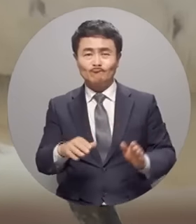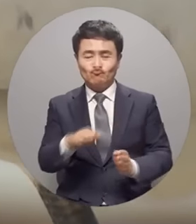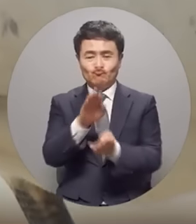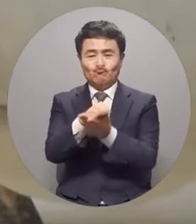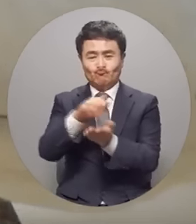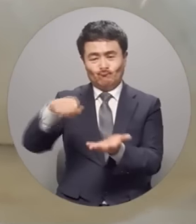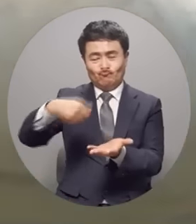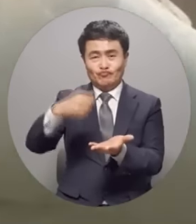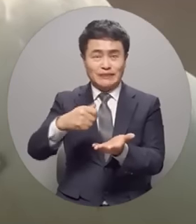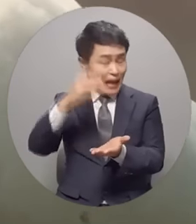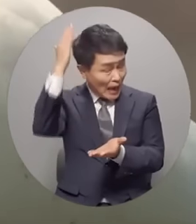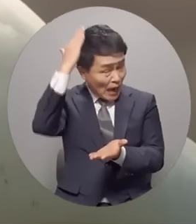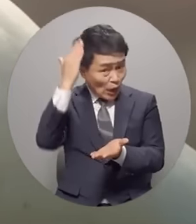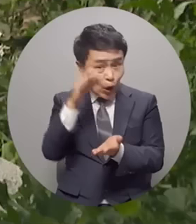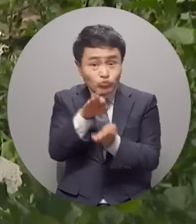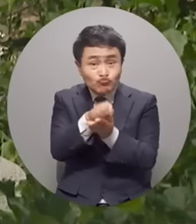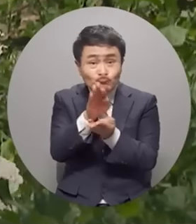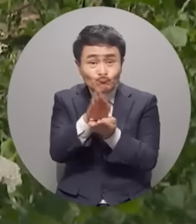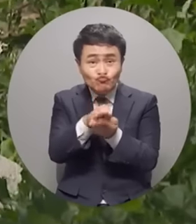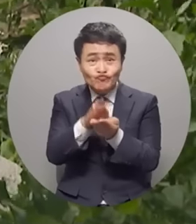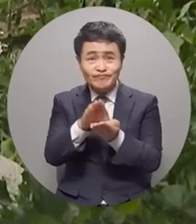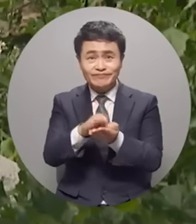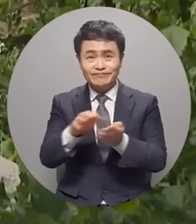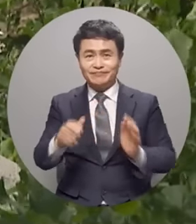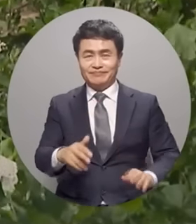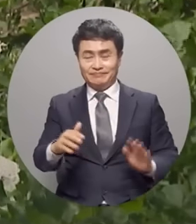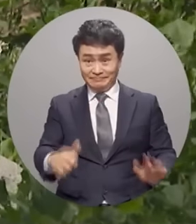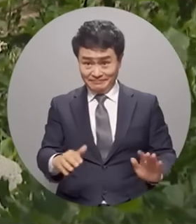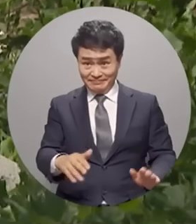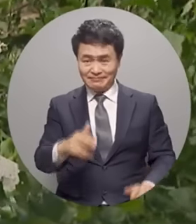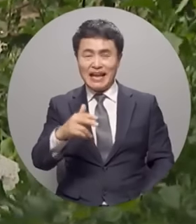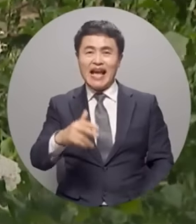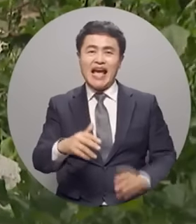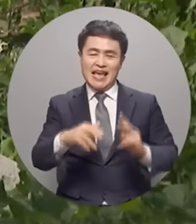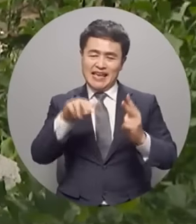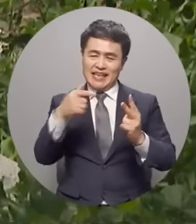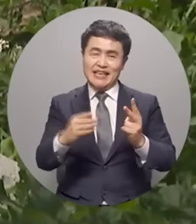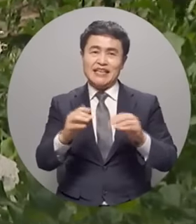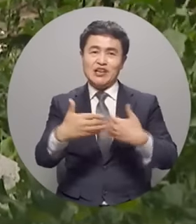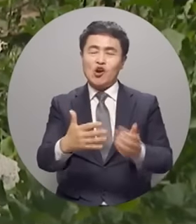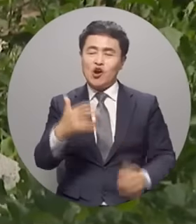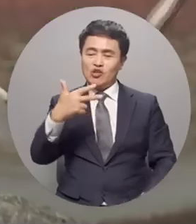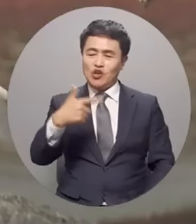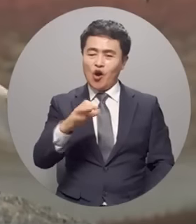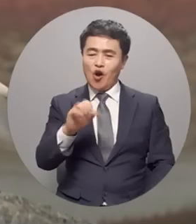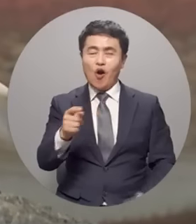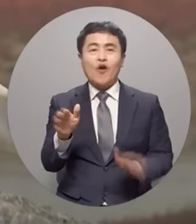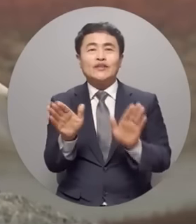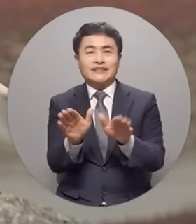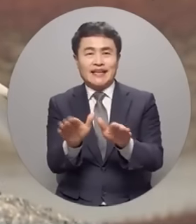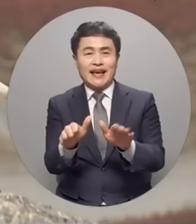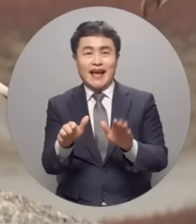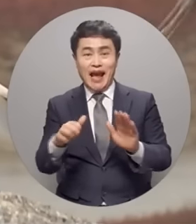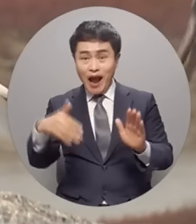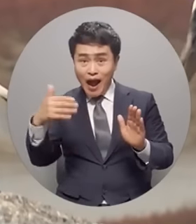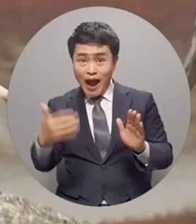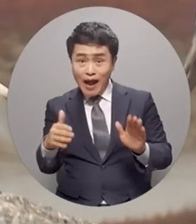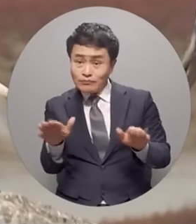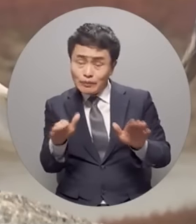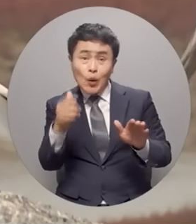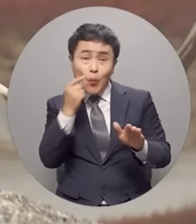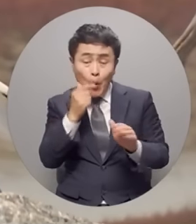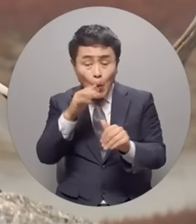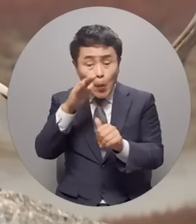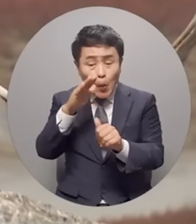생긴 검고 긴 부리. 멸종위기 야생생물 2급, 천연기념물인 저어새입니다. 아직 제대로 날지 못하는